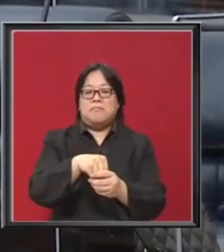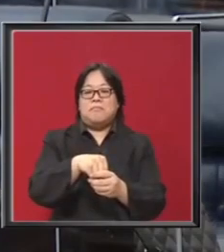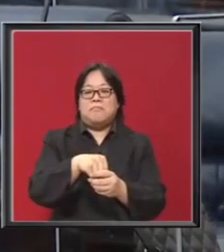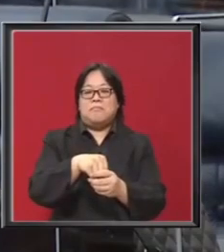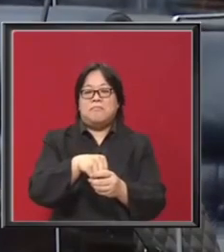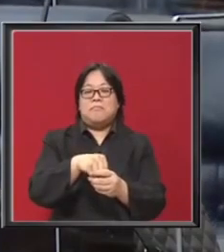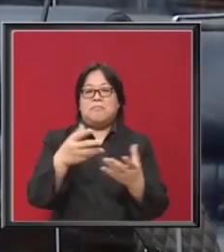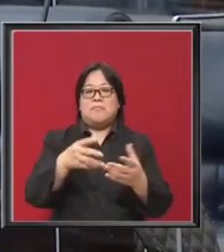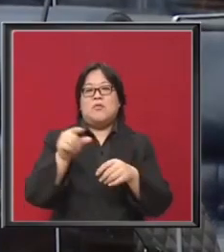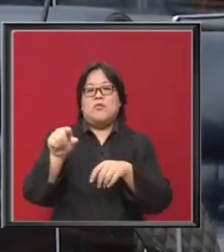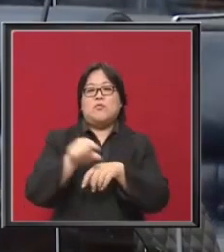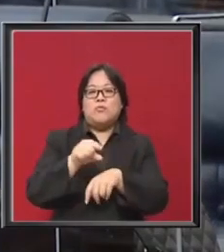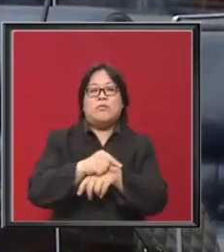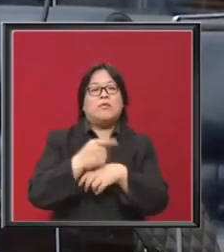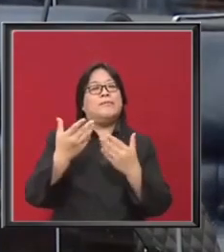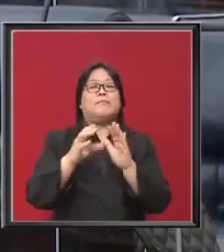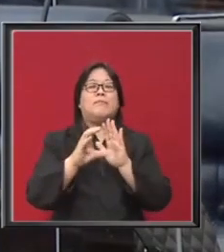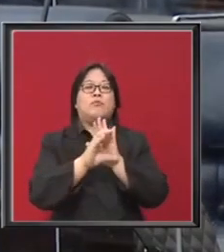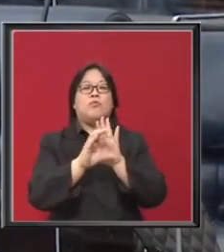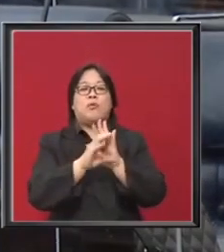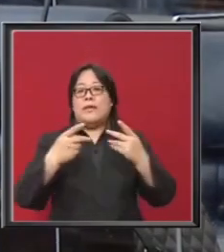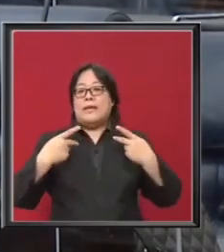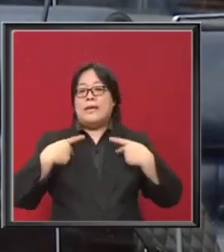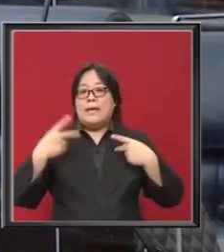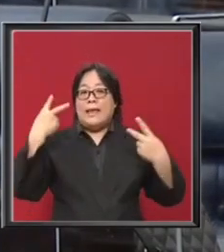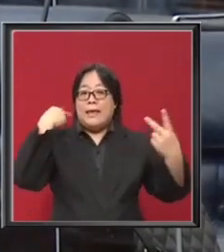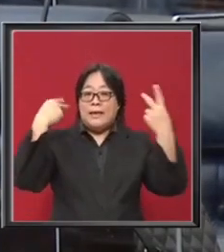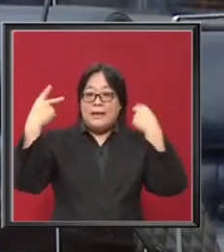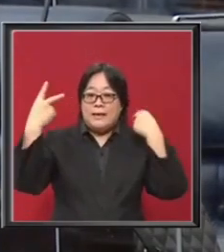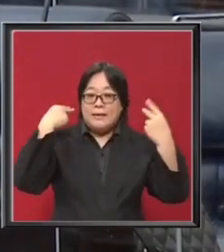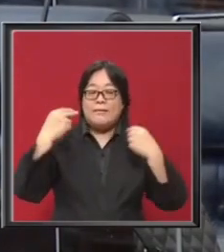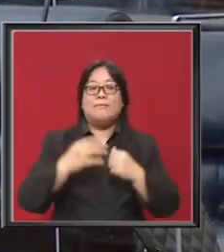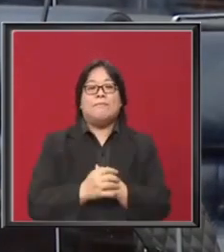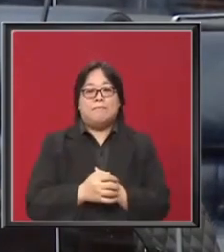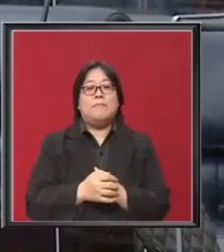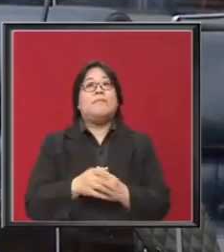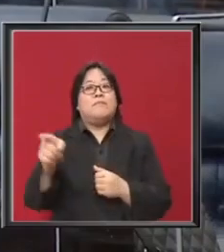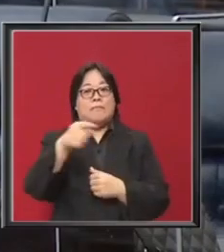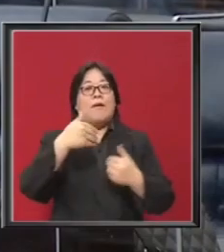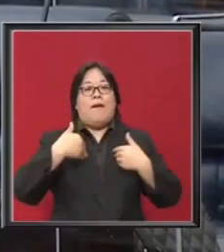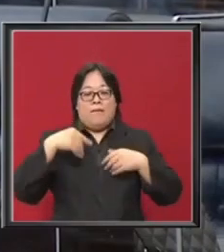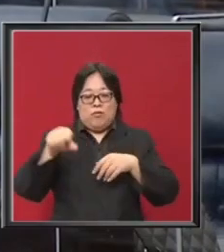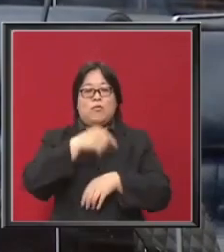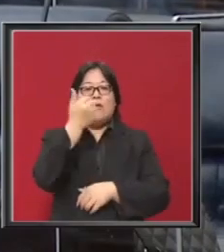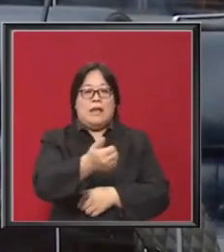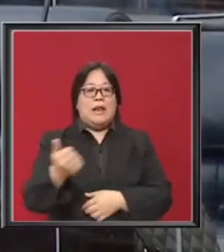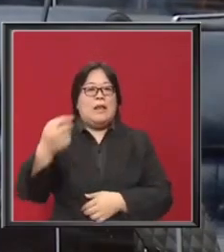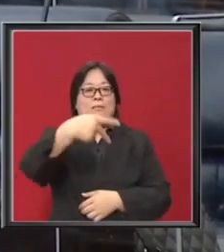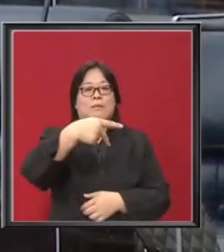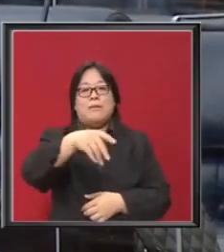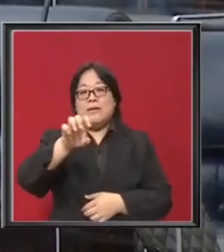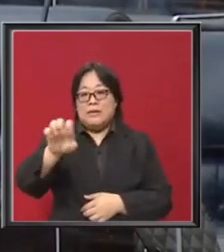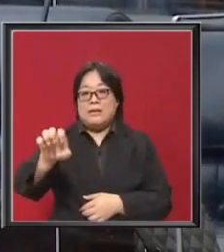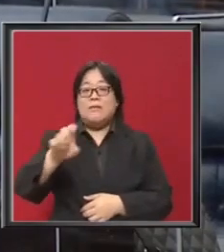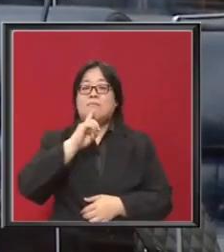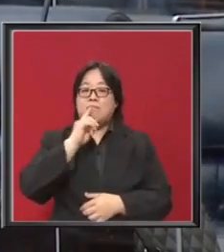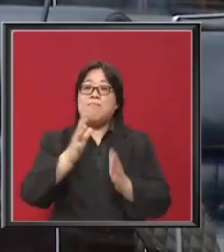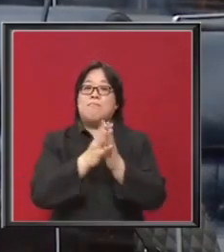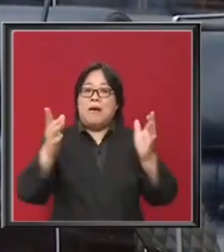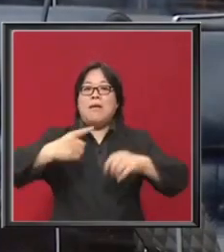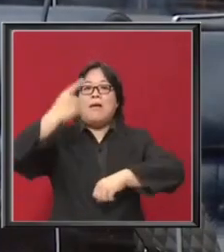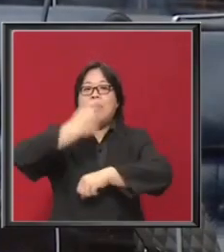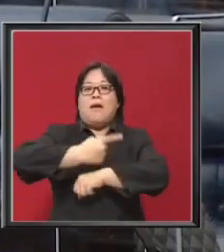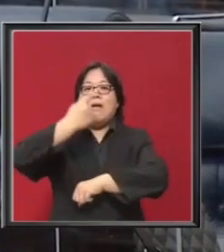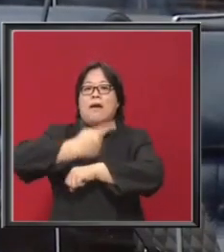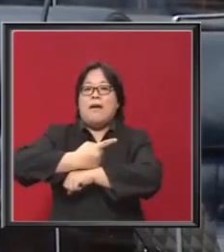dengannya pengguna seperti kedai gunting rambut yang juga menggunakan peralatan pipi yang agak banyak